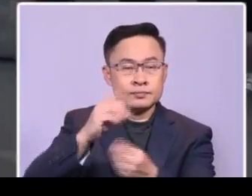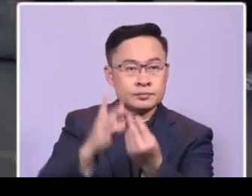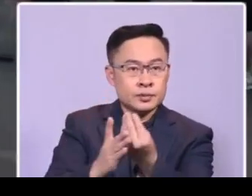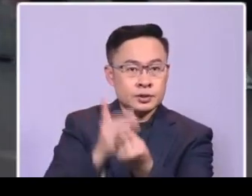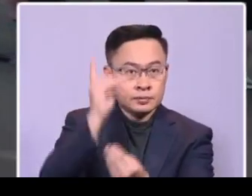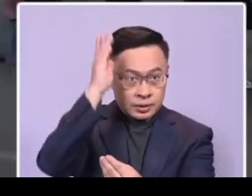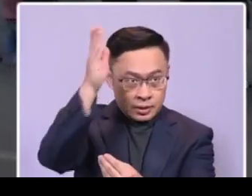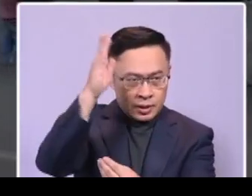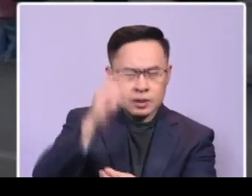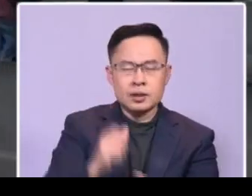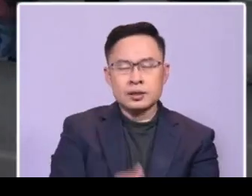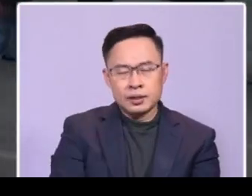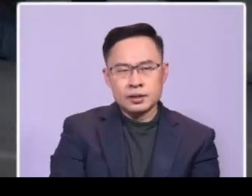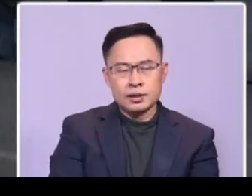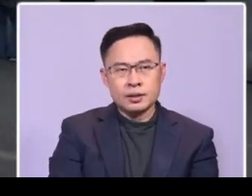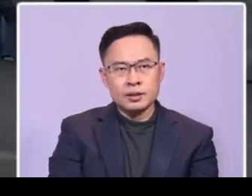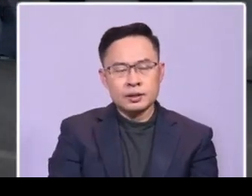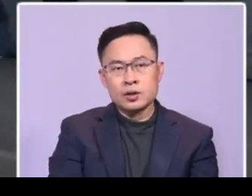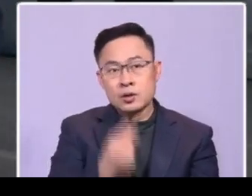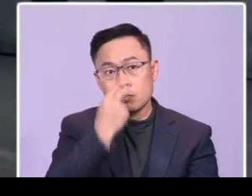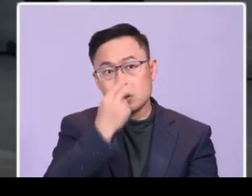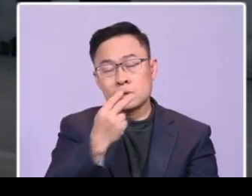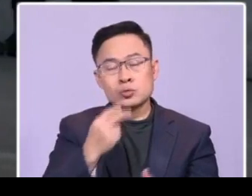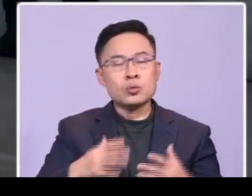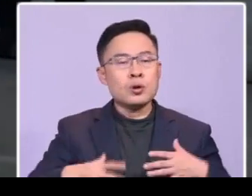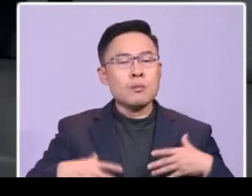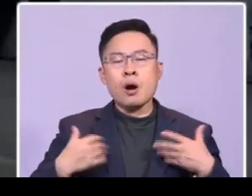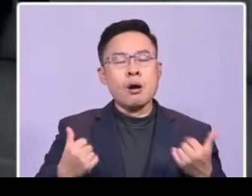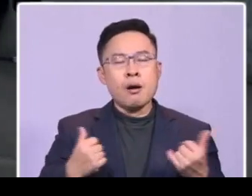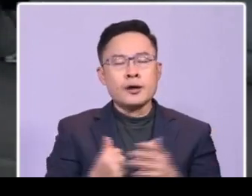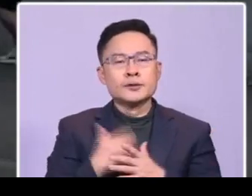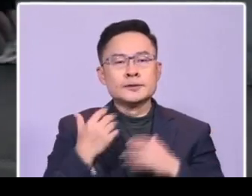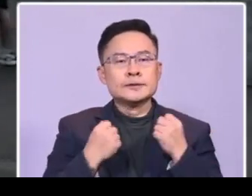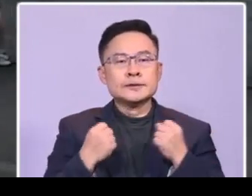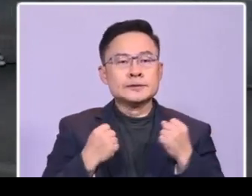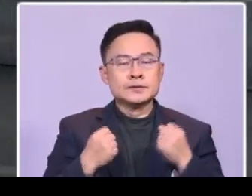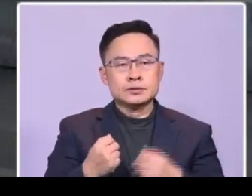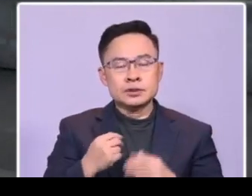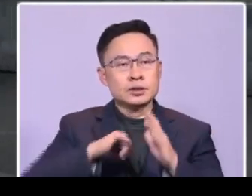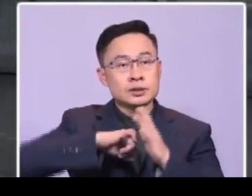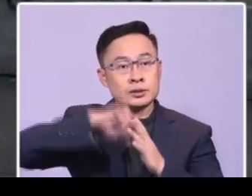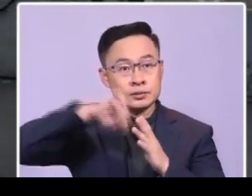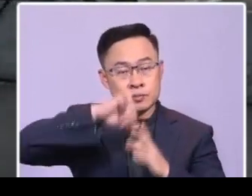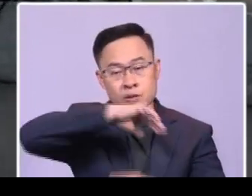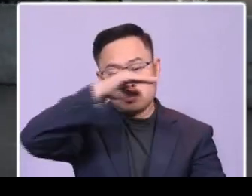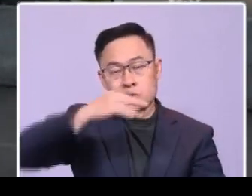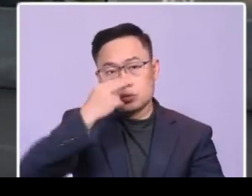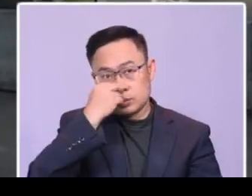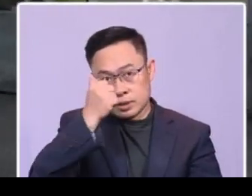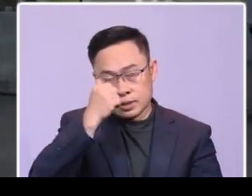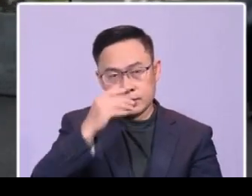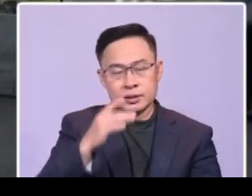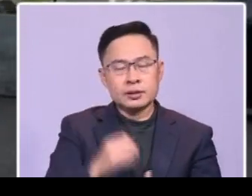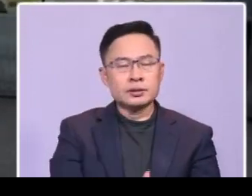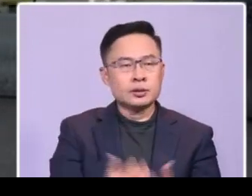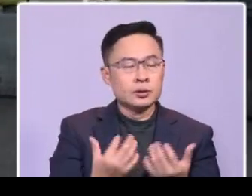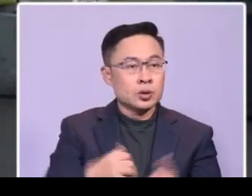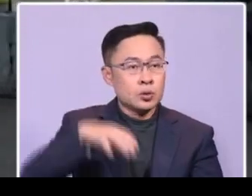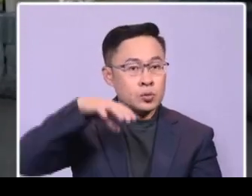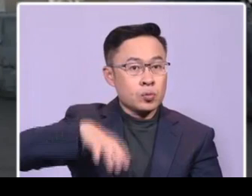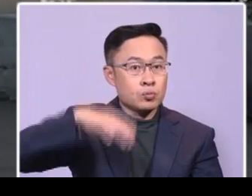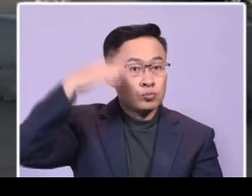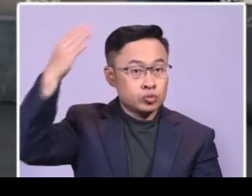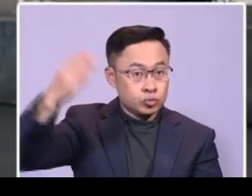ไปสัมผัสอากาศหนาวเรียกว่าอีก 1จุดที่ชวนไปก็คือที่ดอยอินทนนท์เดี๋ยวย้ำกันอีกนิดนึงแล้วกันว่าทางกรม